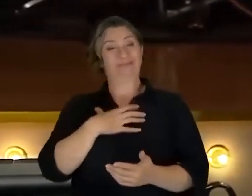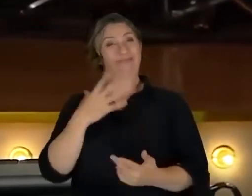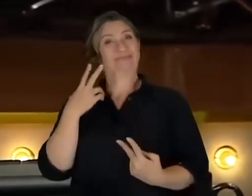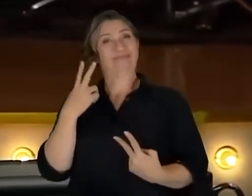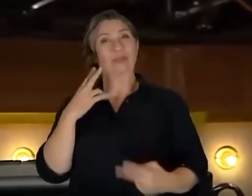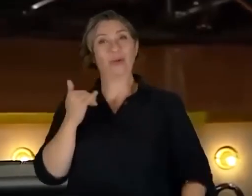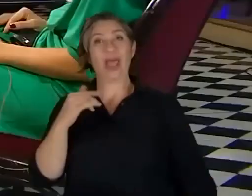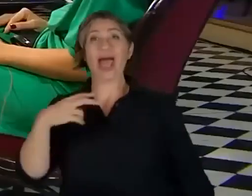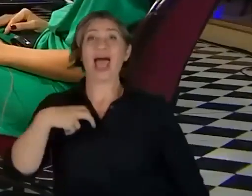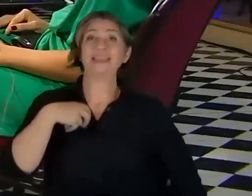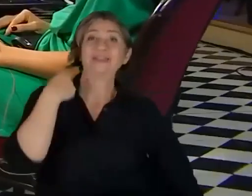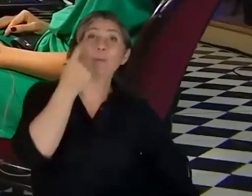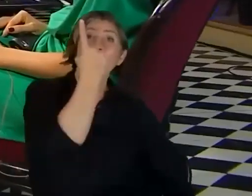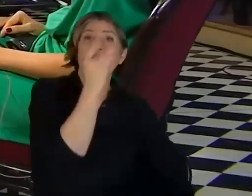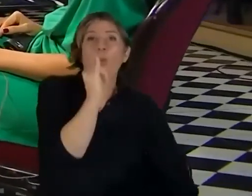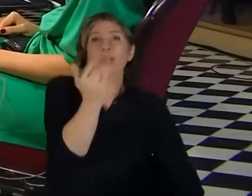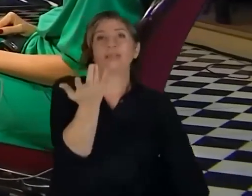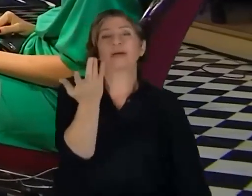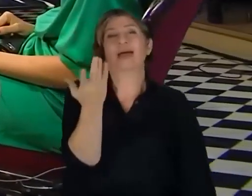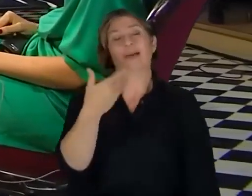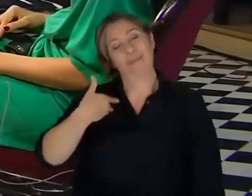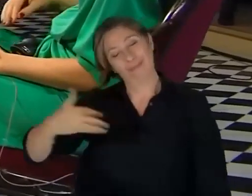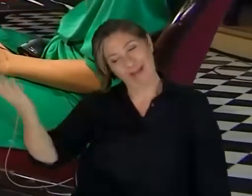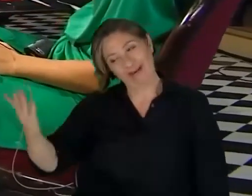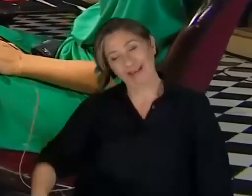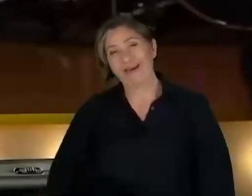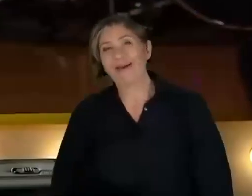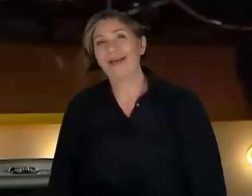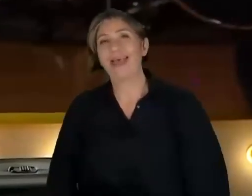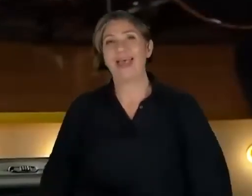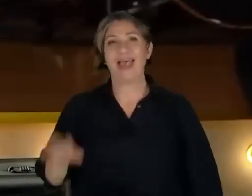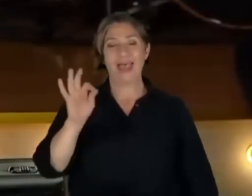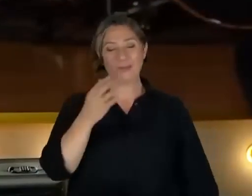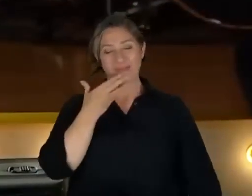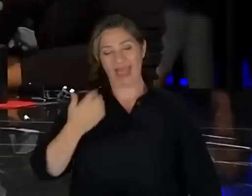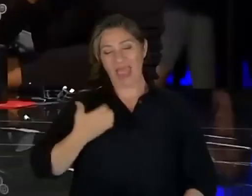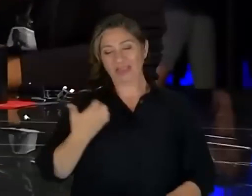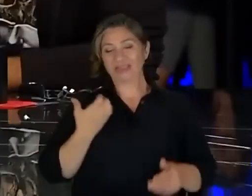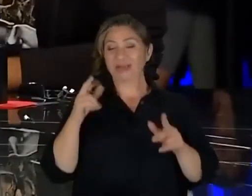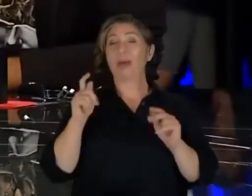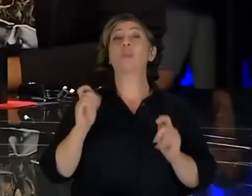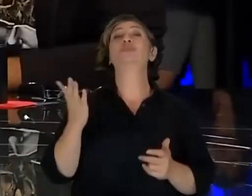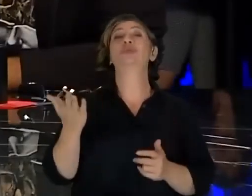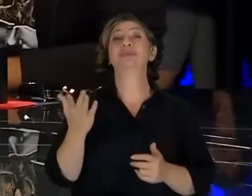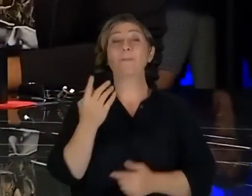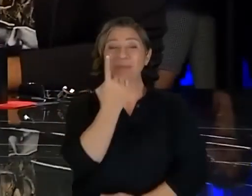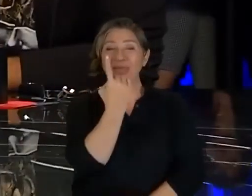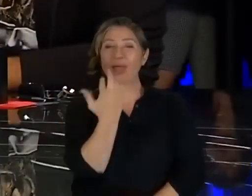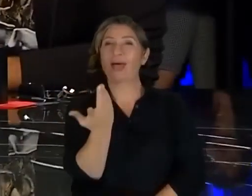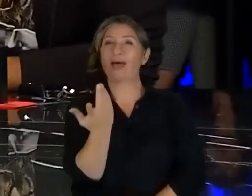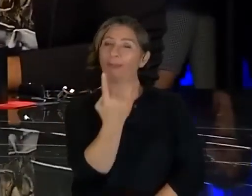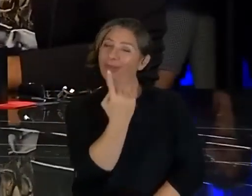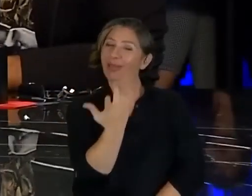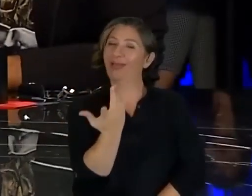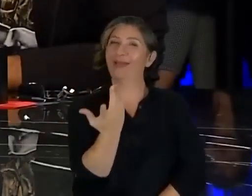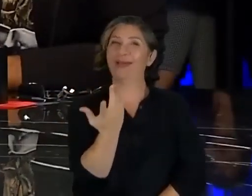oynuyor. Aşk filmlerini. Bir kere oynadım ya. Ya bırak ya. Allah aşkına sürekli yakışıklı bir taklidi yapmıyor musun? Ya. Yok, çok görme bana ya.